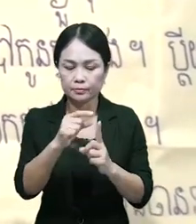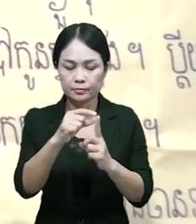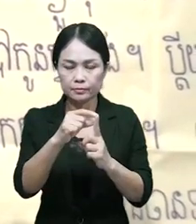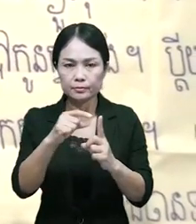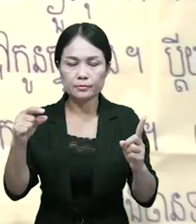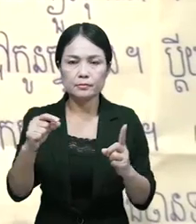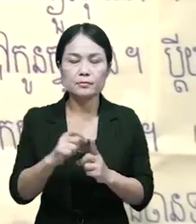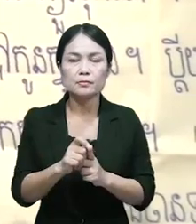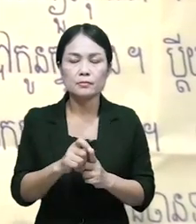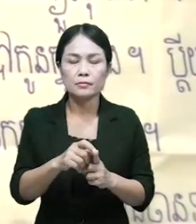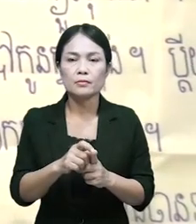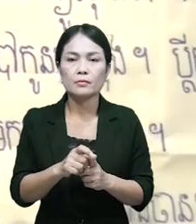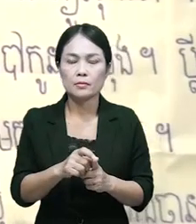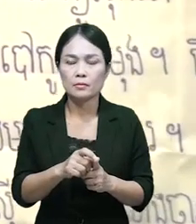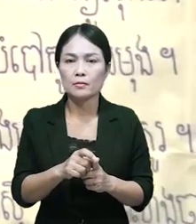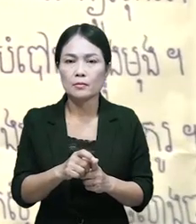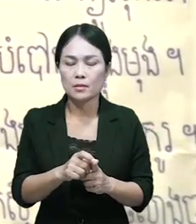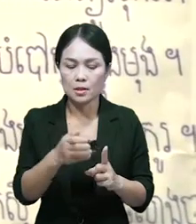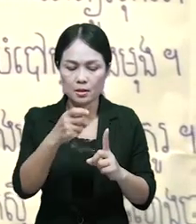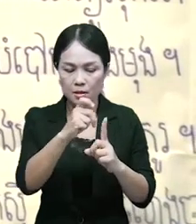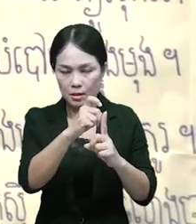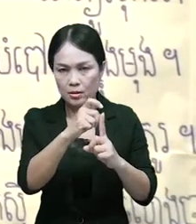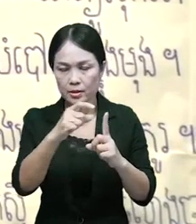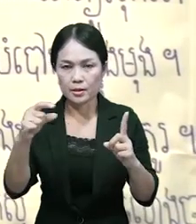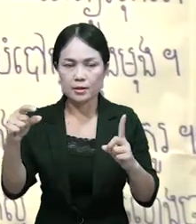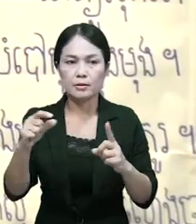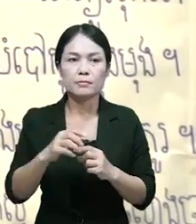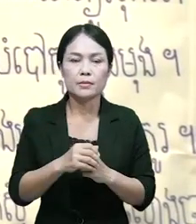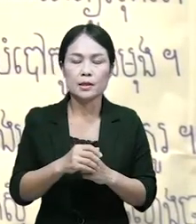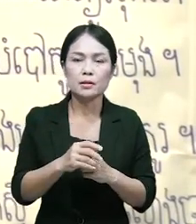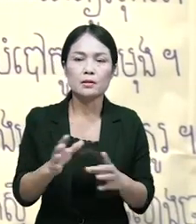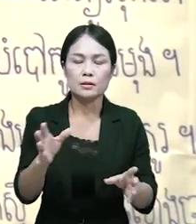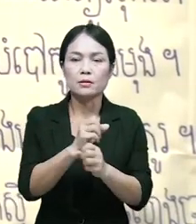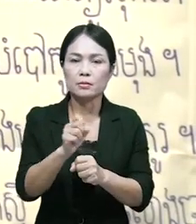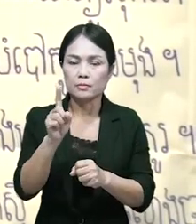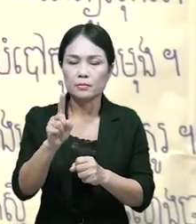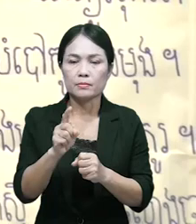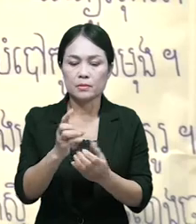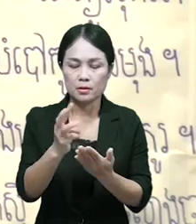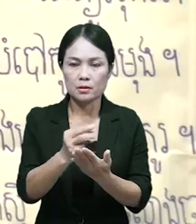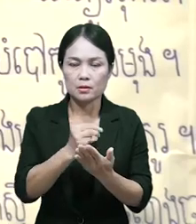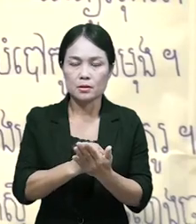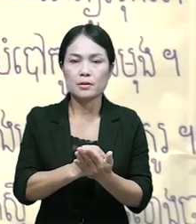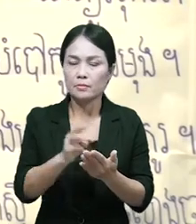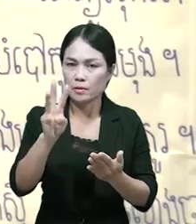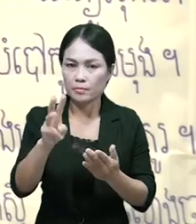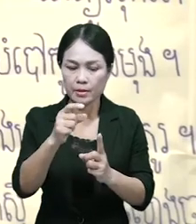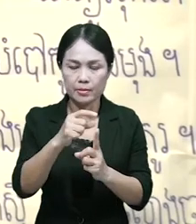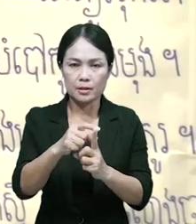យានិងគុណកិរិយាឲ្យបានមួយមុខចំនួន3ពា